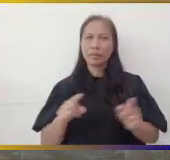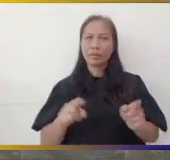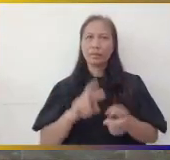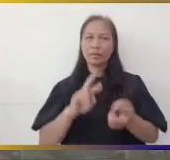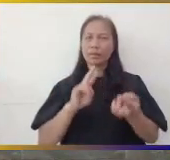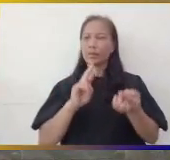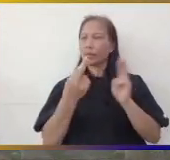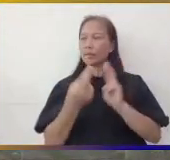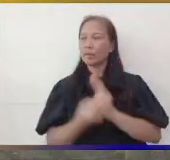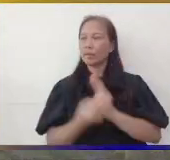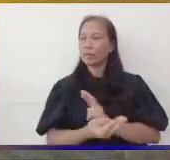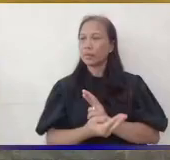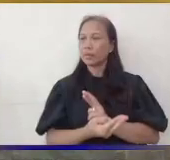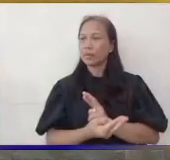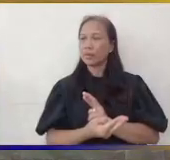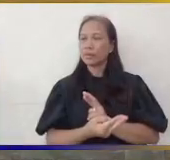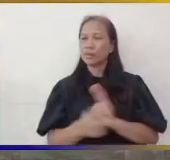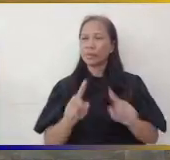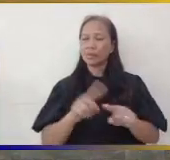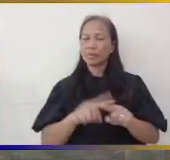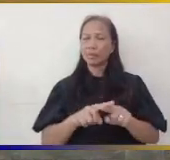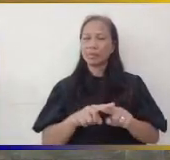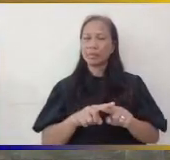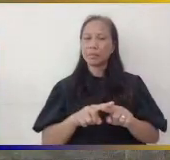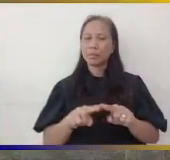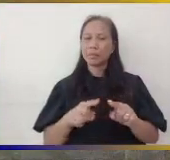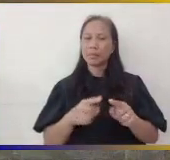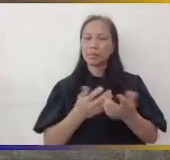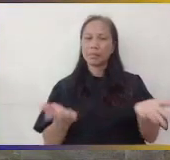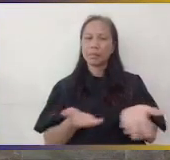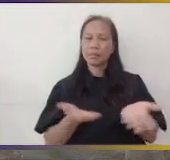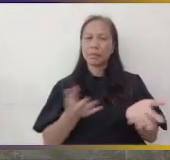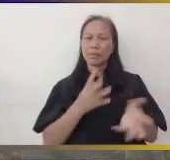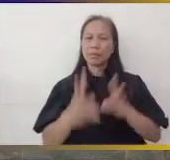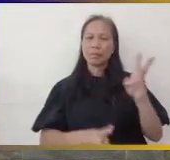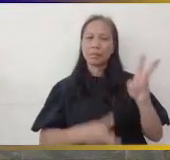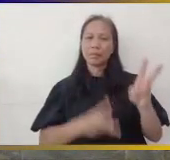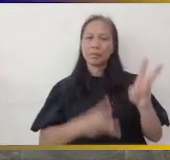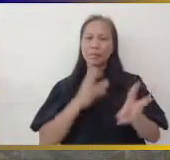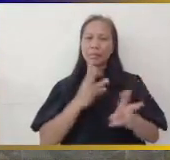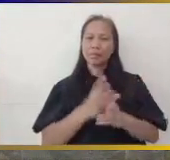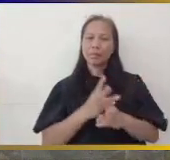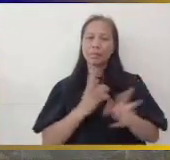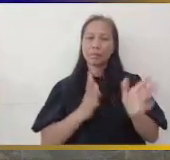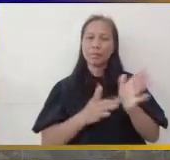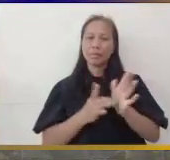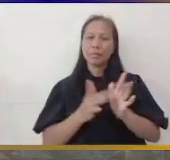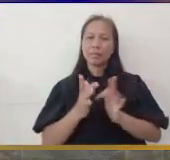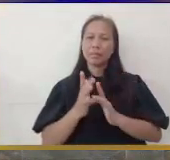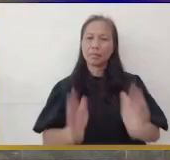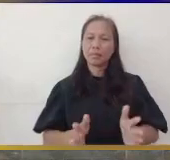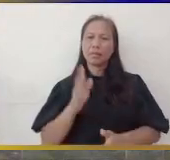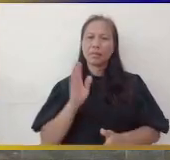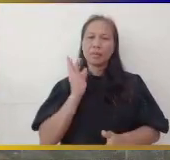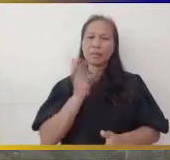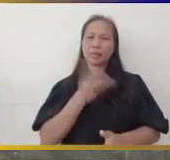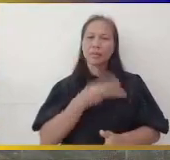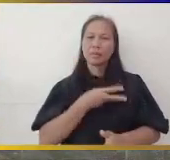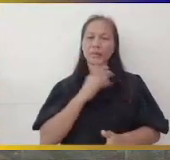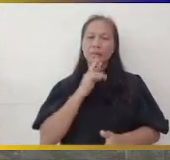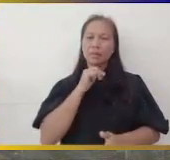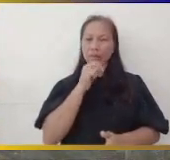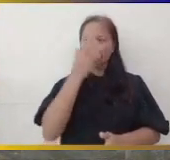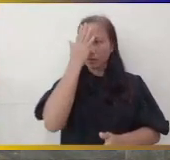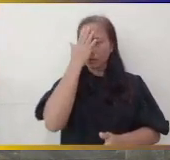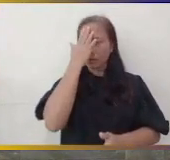pagdating sa mundo ng Christianity as i mentioned before Hindi po yan sila Kinikilala as Baptist people pero binanggit